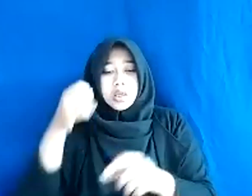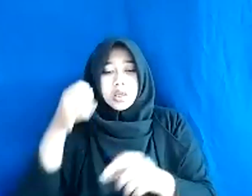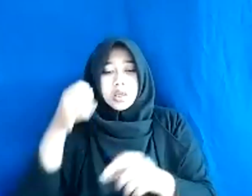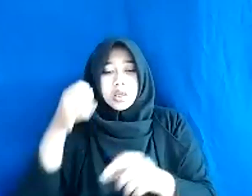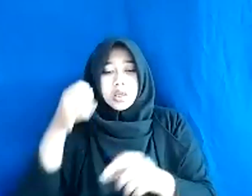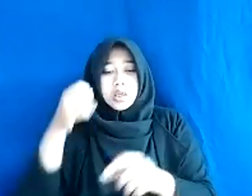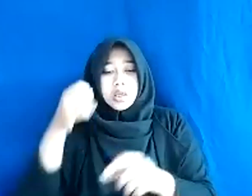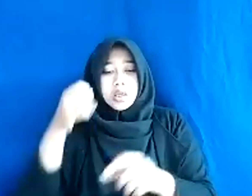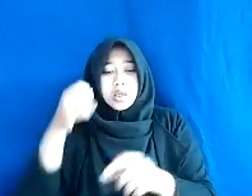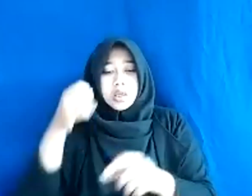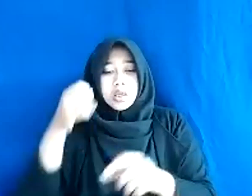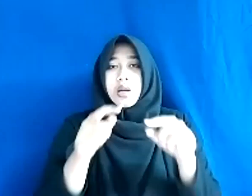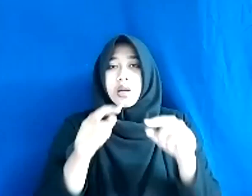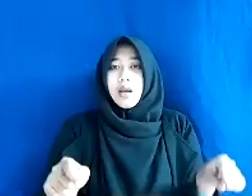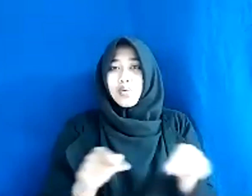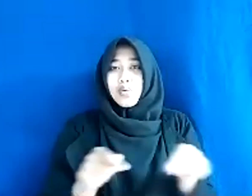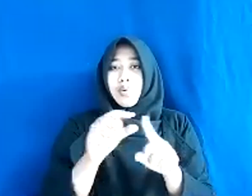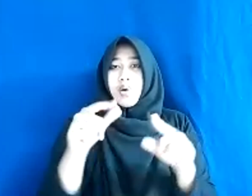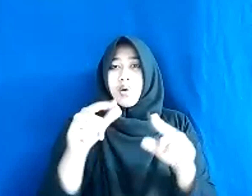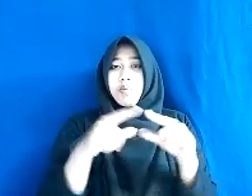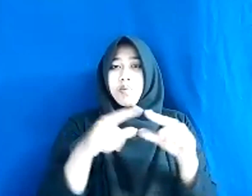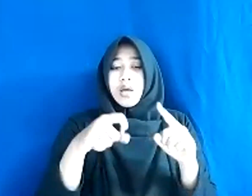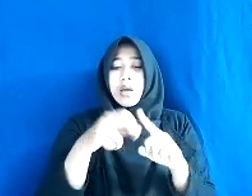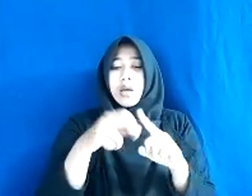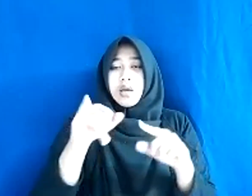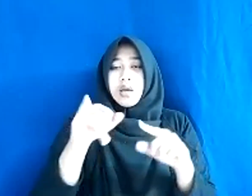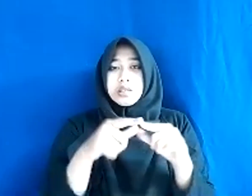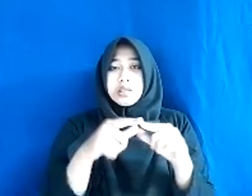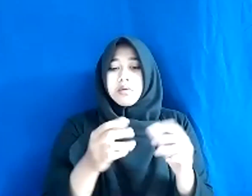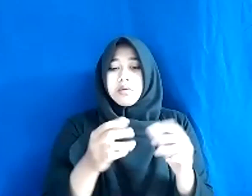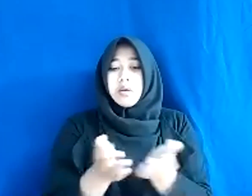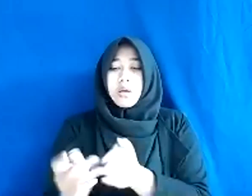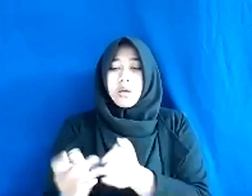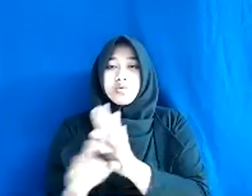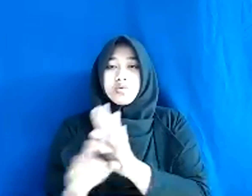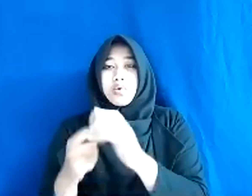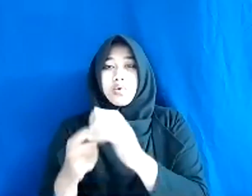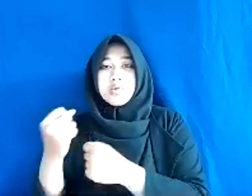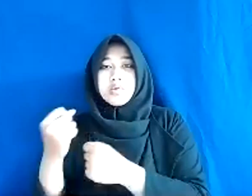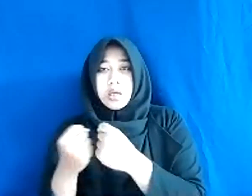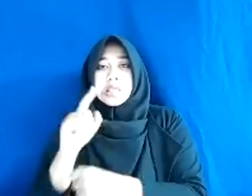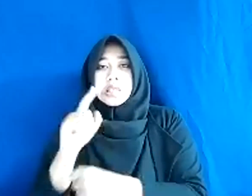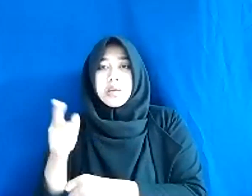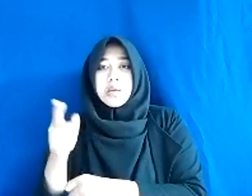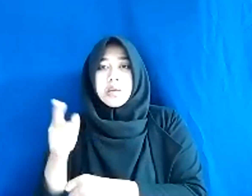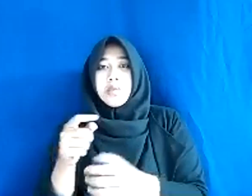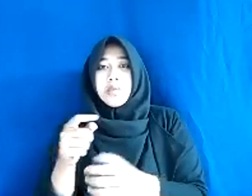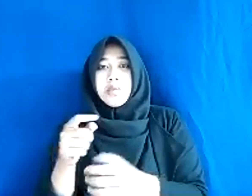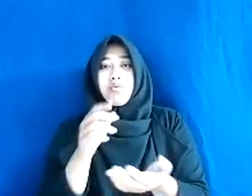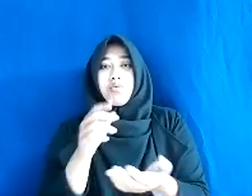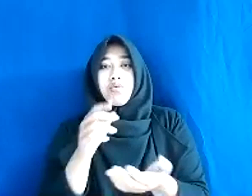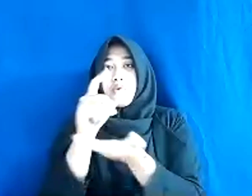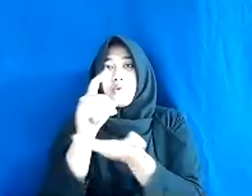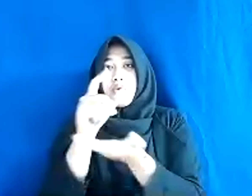handphonenya, bawa contoh usahanya sampai ke foto-fotonya. Yang terjadi apa? Ibu-ibu itu tidak bisa untuk